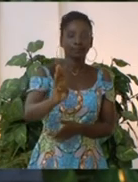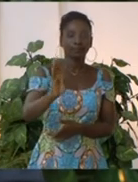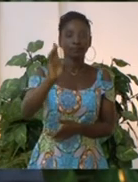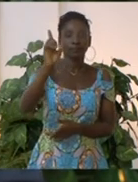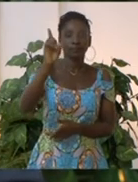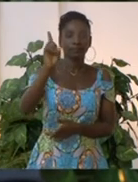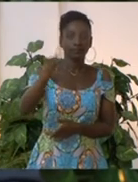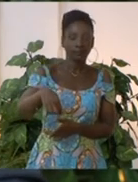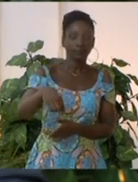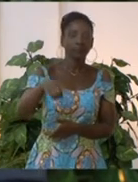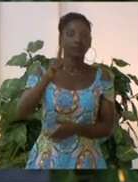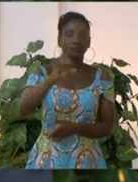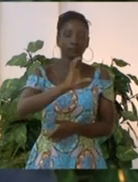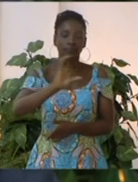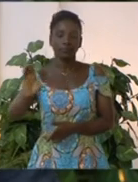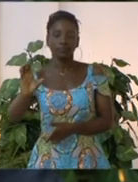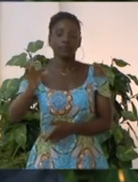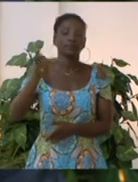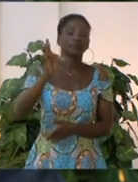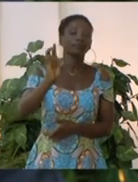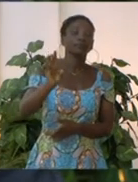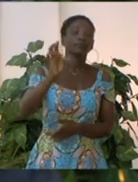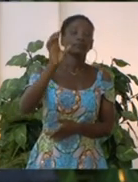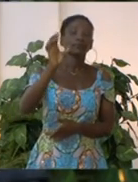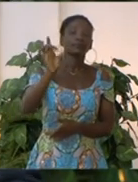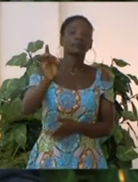soit 2,12 pour ça